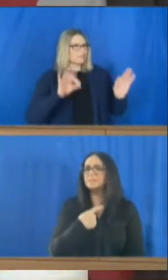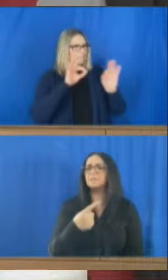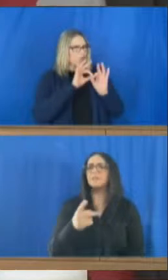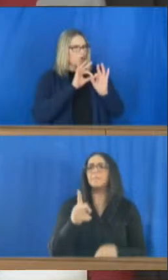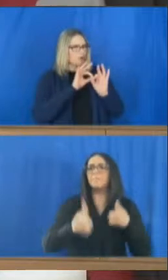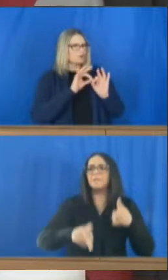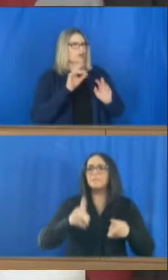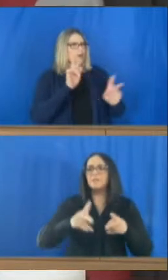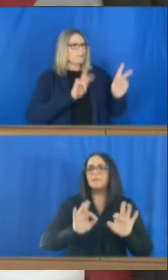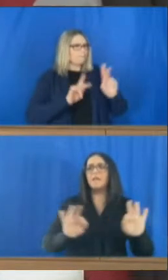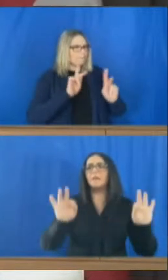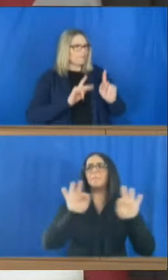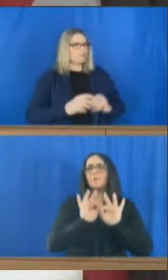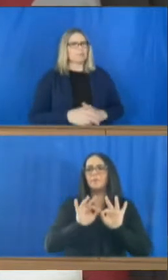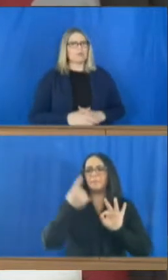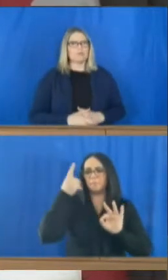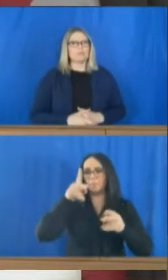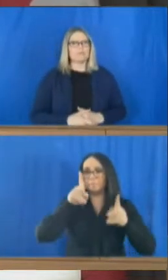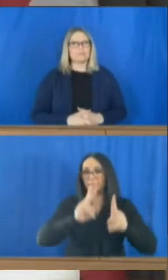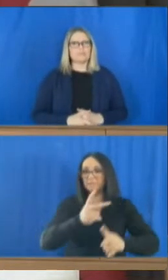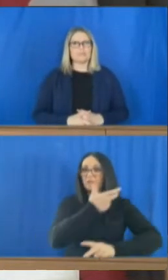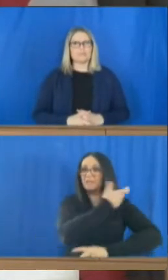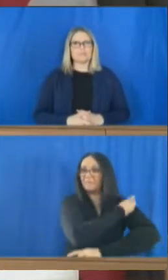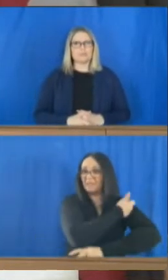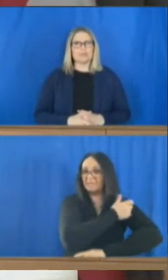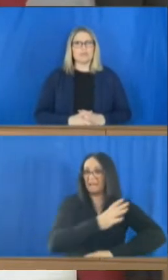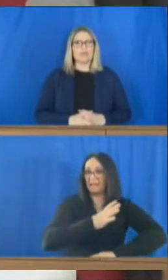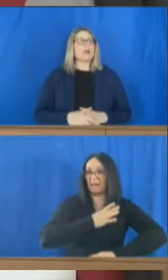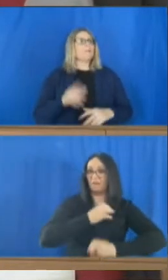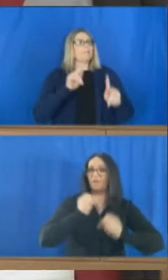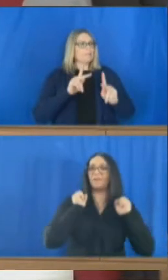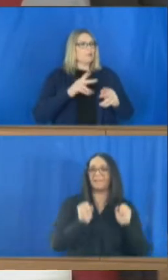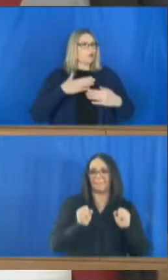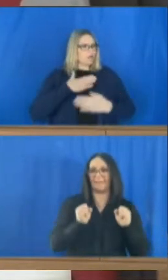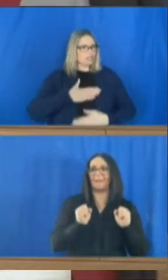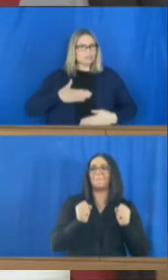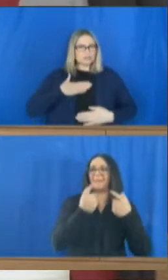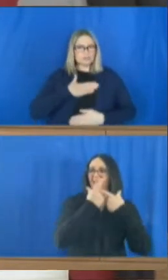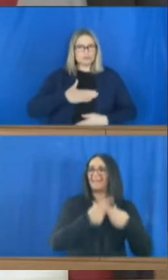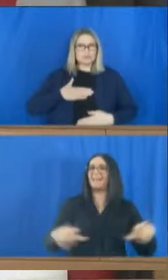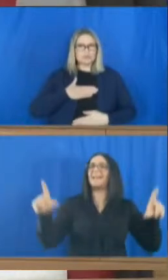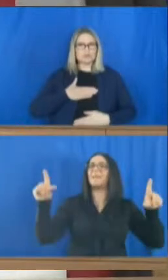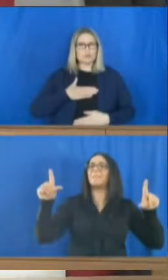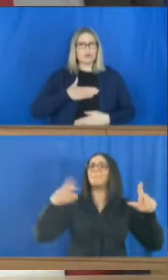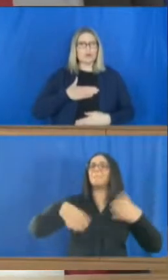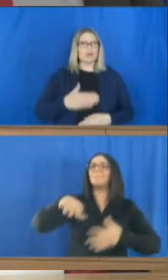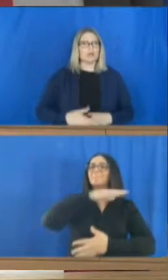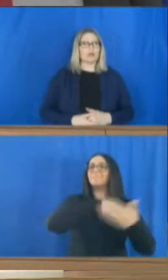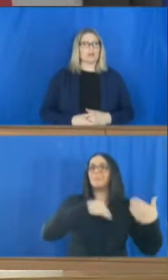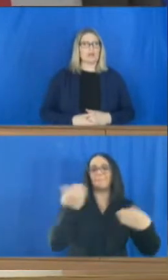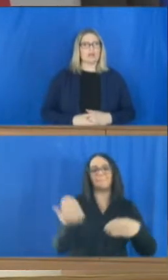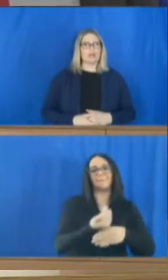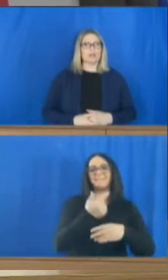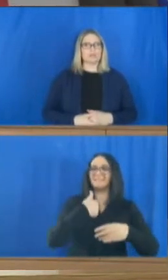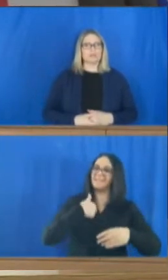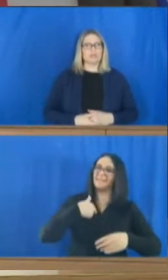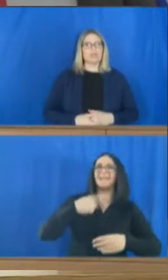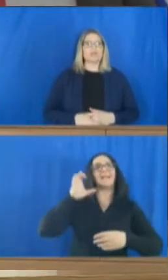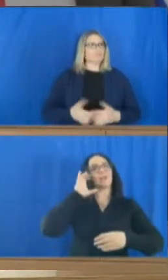pour forcer davantage ceux qui ne sont pas vaccinés à l'être.